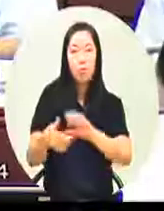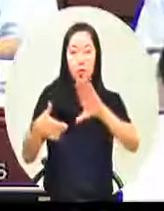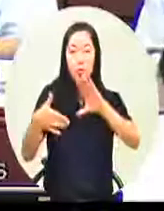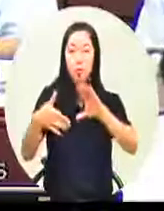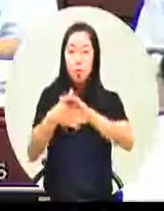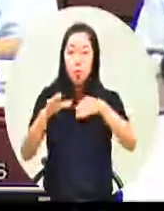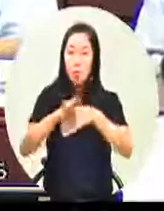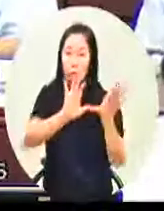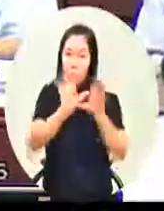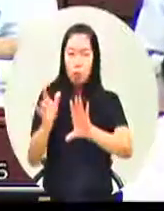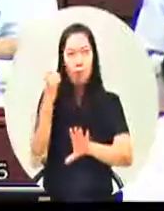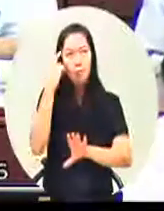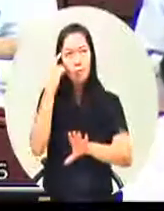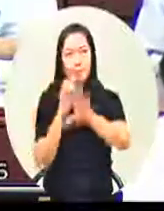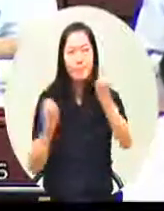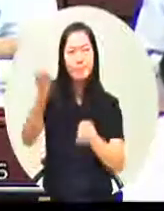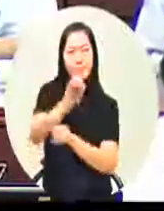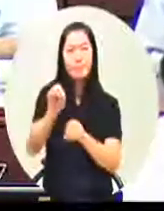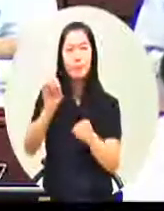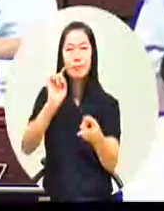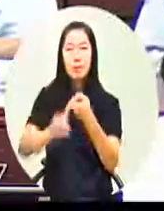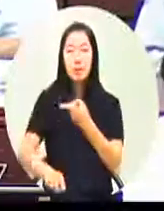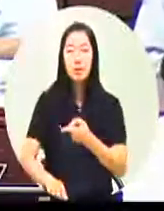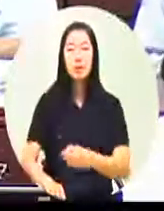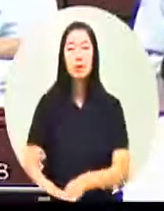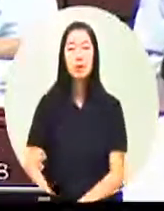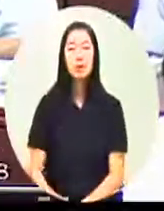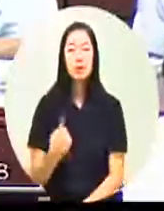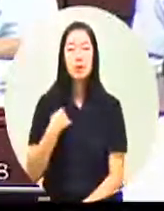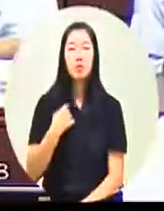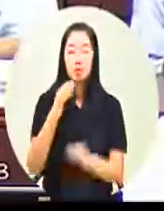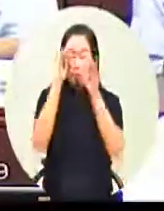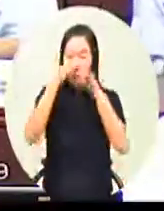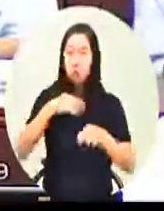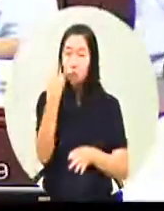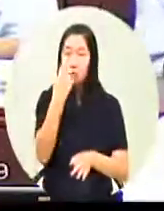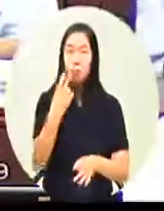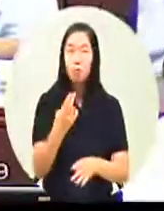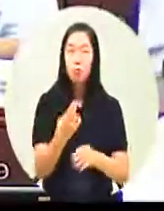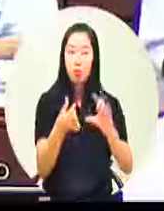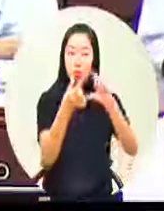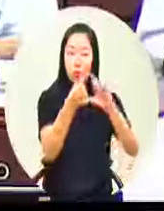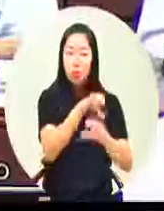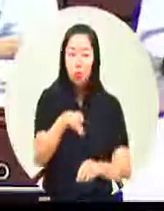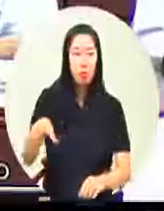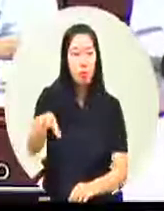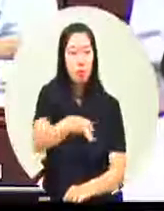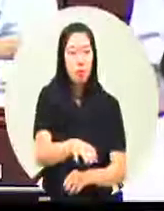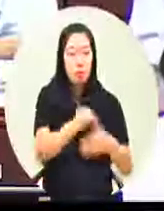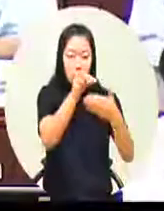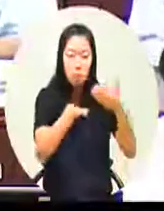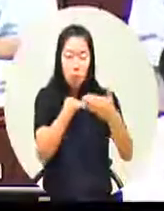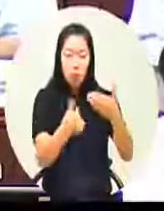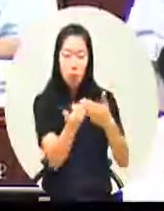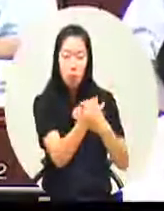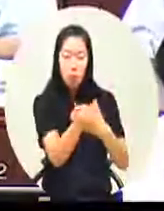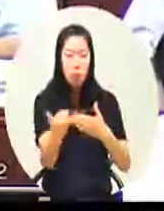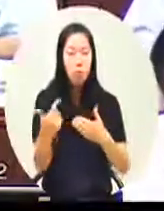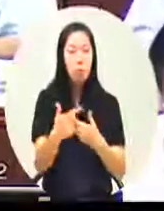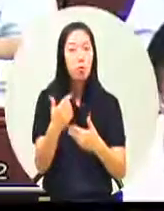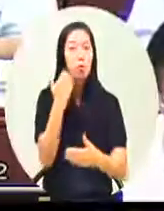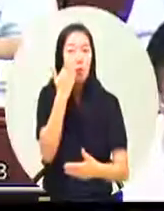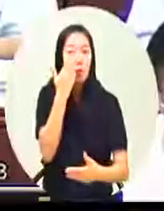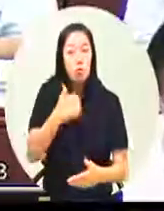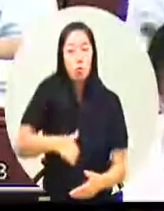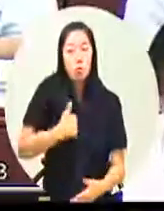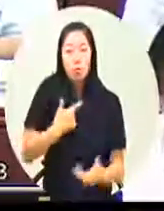认为这样有一点本末倒置。那我觉得应该是去检视地区的条件。如果它真的是符合人文风貌的这样的一个区